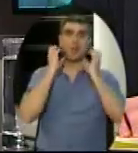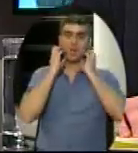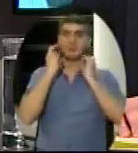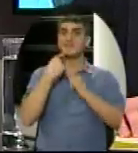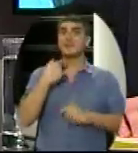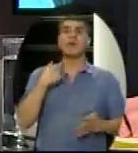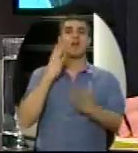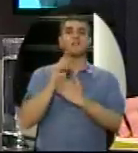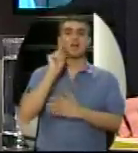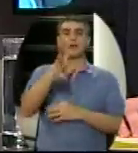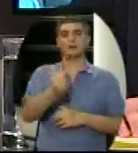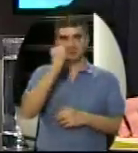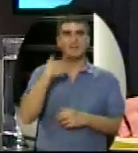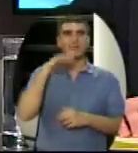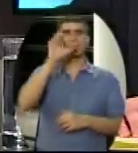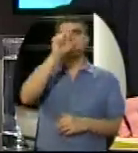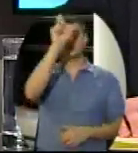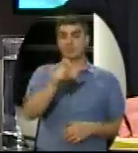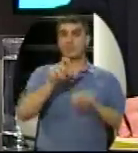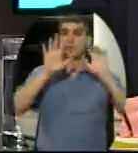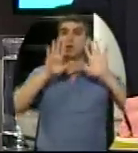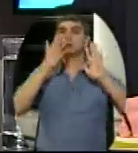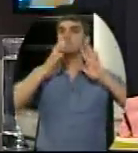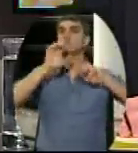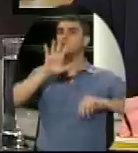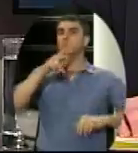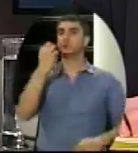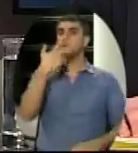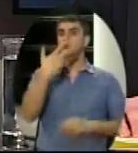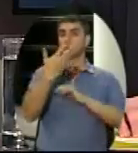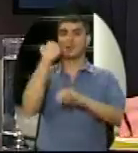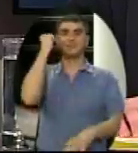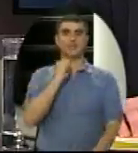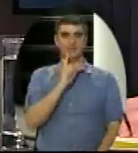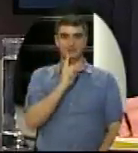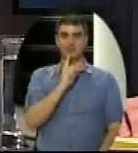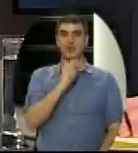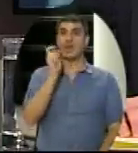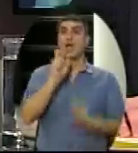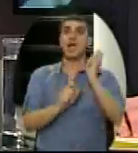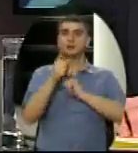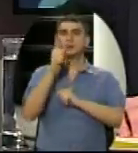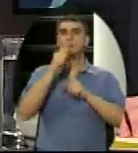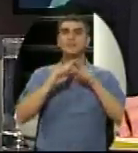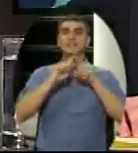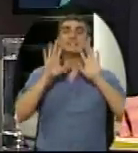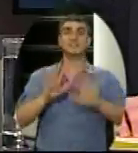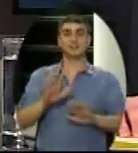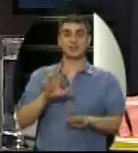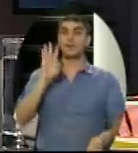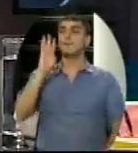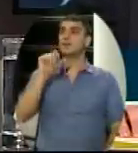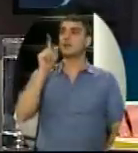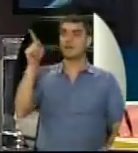ואמר, הגענו לסמל, נגיע גם לבן אדם באוקטובר 95, שלושה שבועות לפני הרצח. האנשים האלה הם גזענים. מר בן ארי,